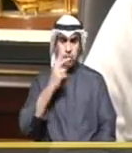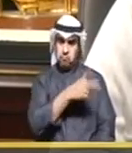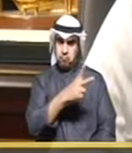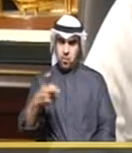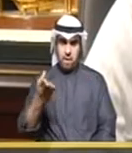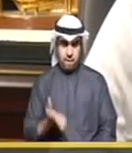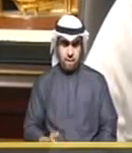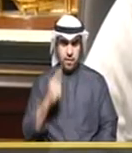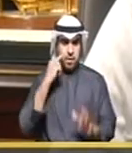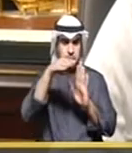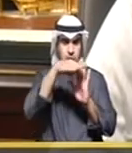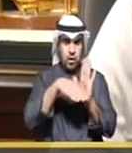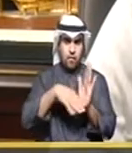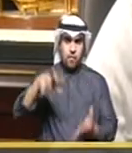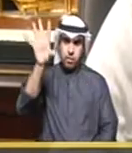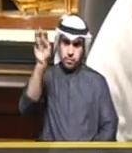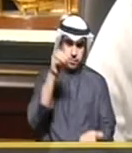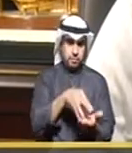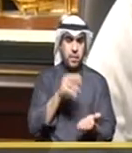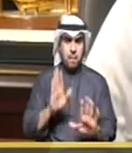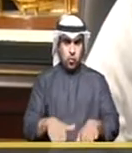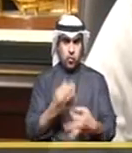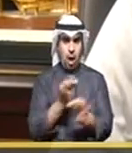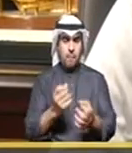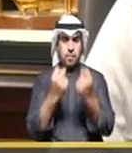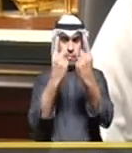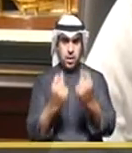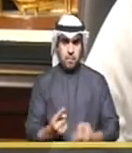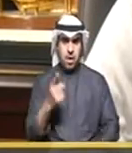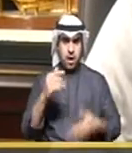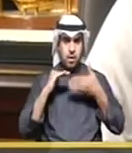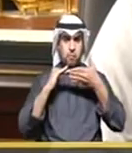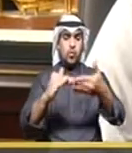أن ينزل على الجهاز. التطبيق هذا يتيح الفرصة